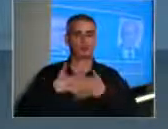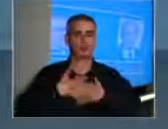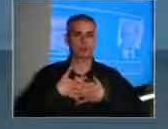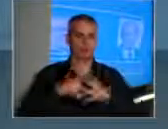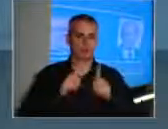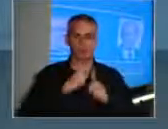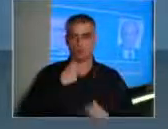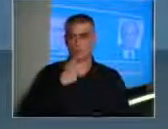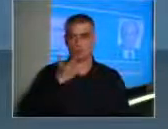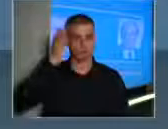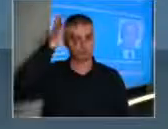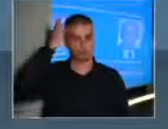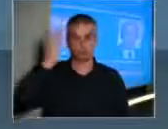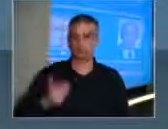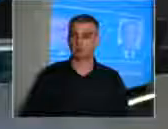שאומר בנט,